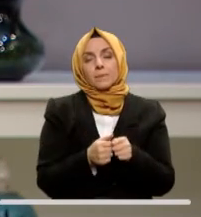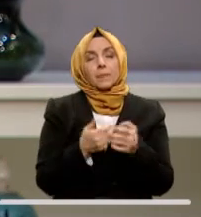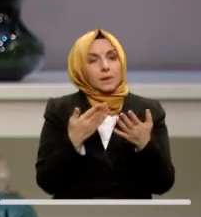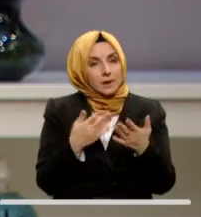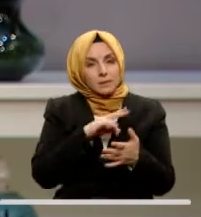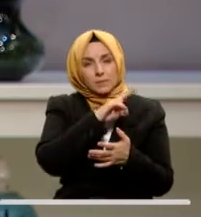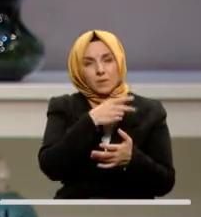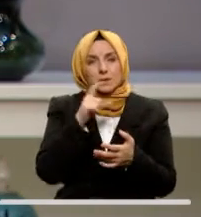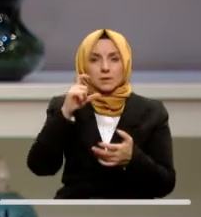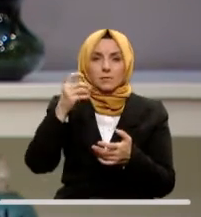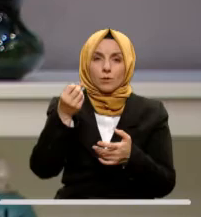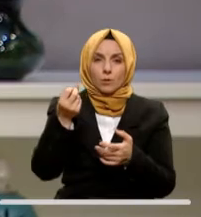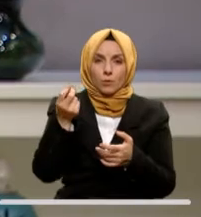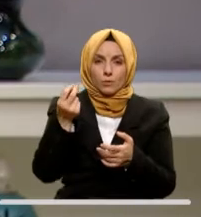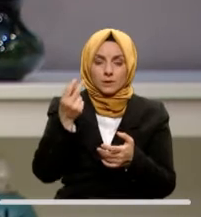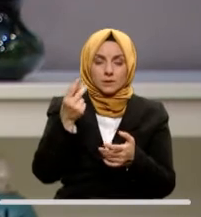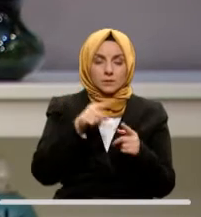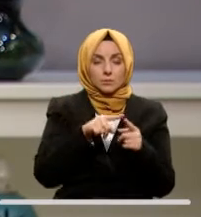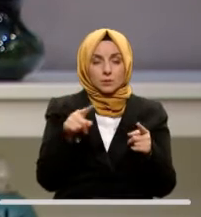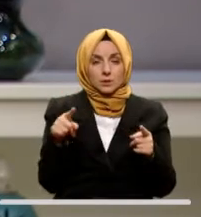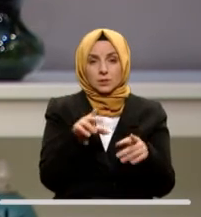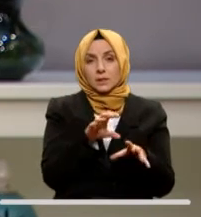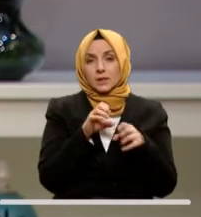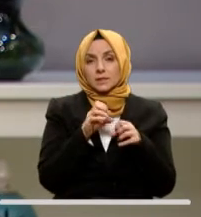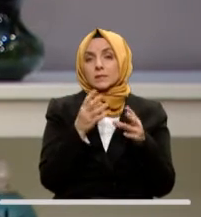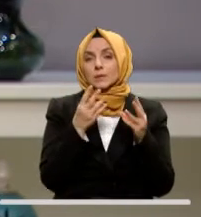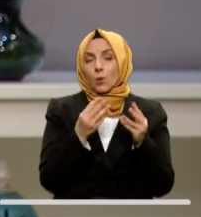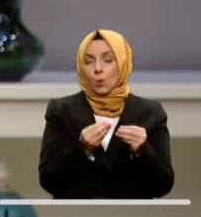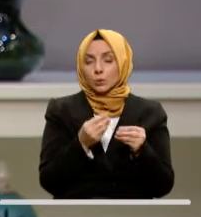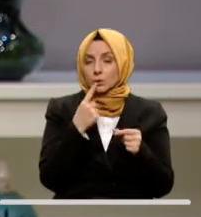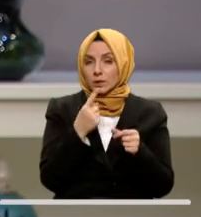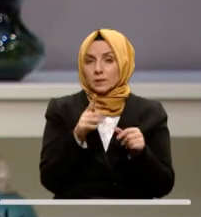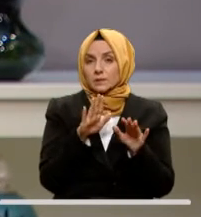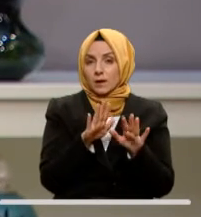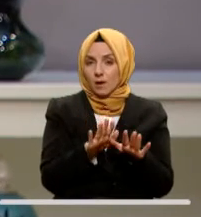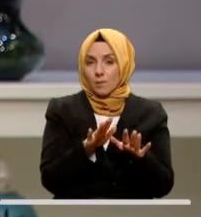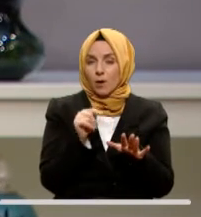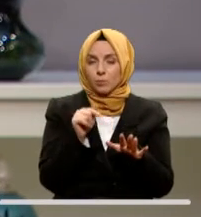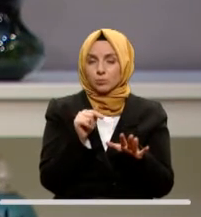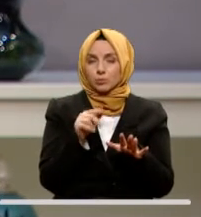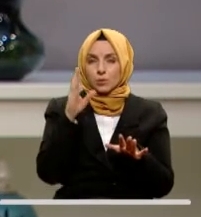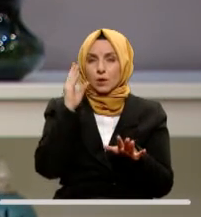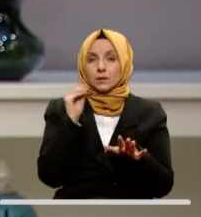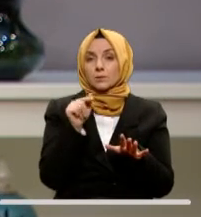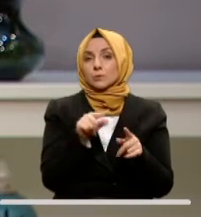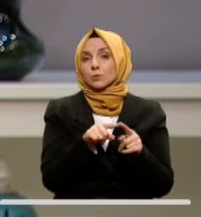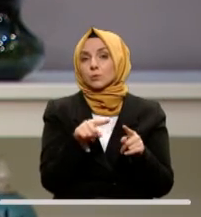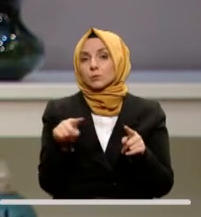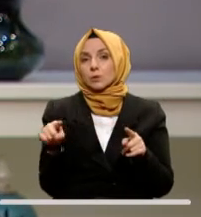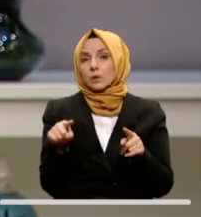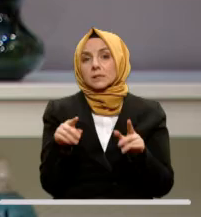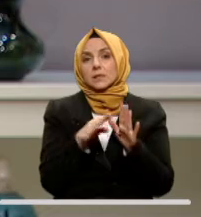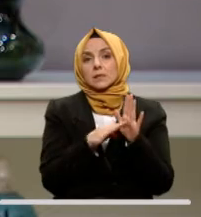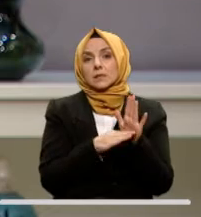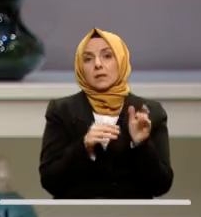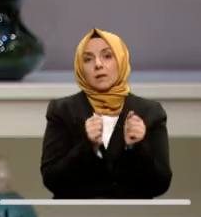etkilediği kan bağışlama motivasyonunda etkiledi dedik ama be bu manada Peki bu süreçte yaşananlarla